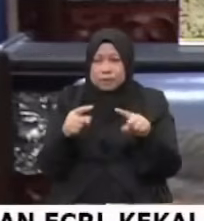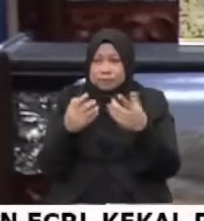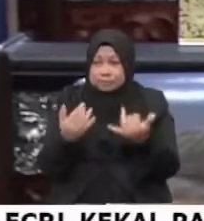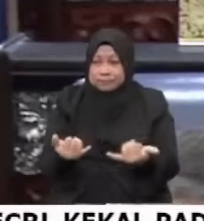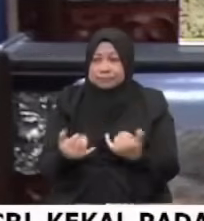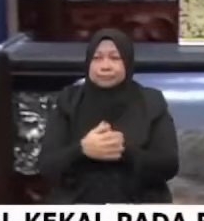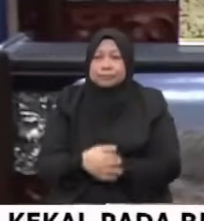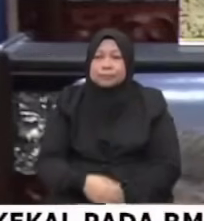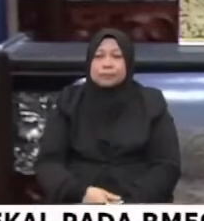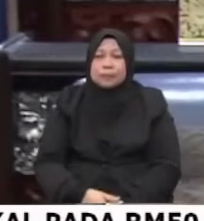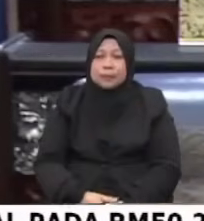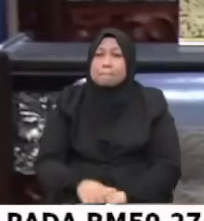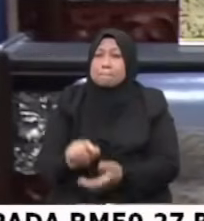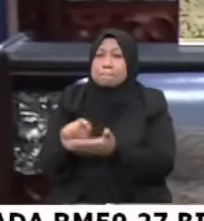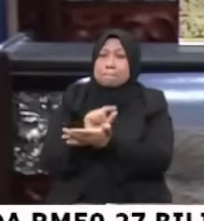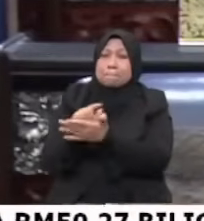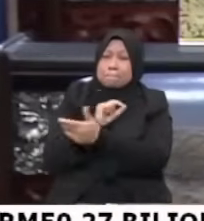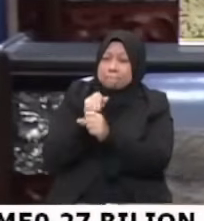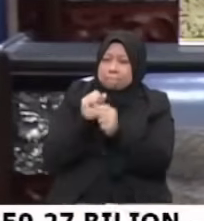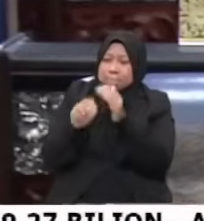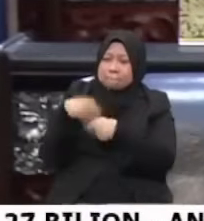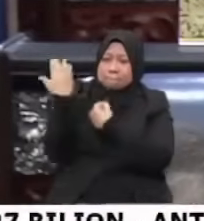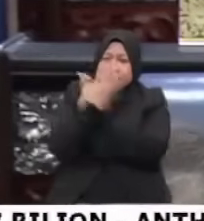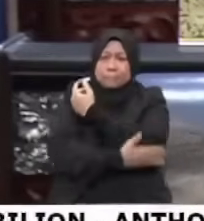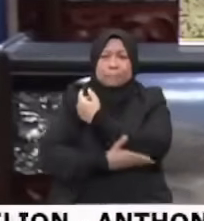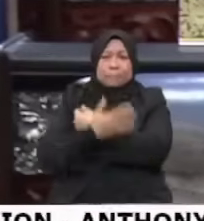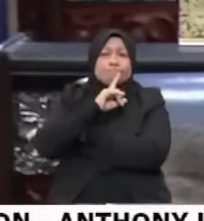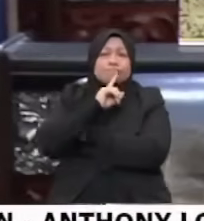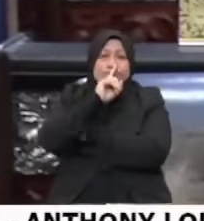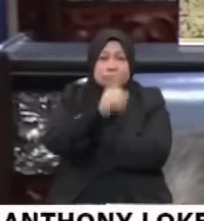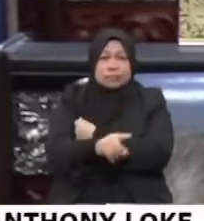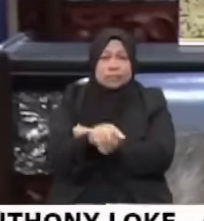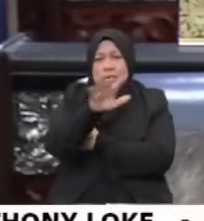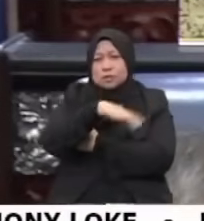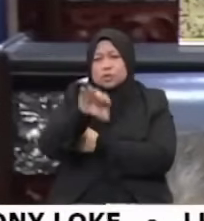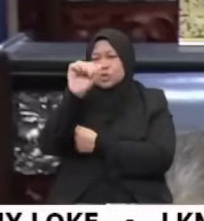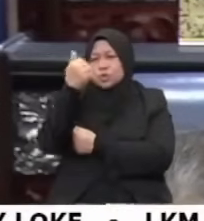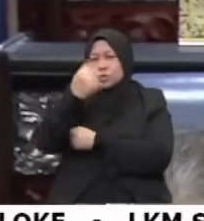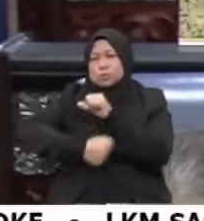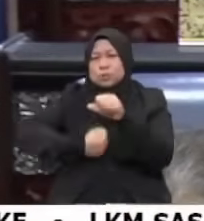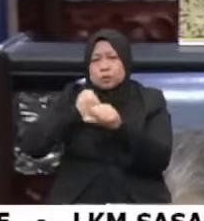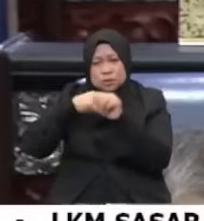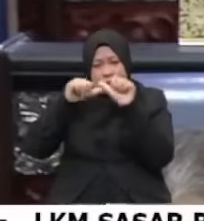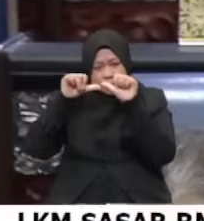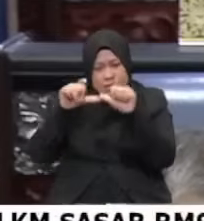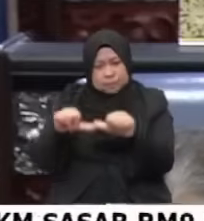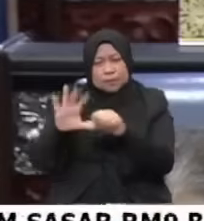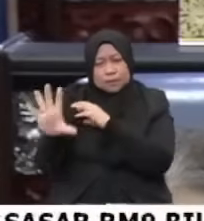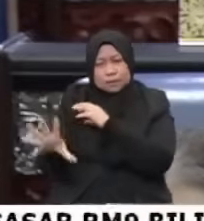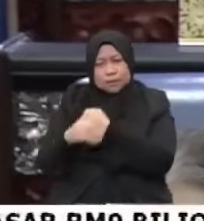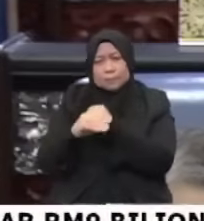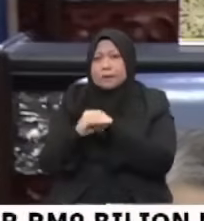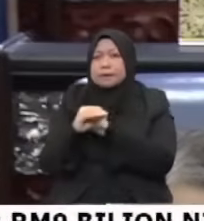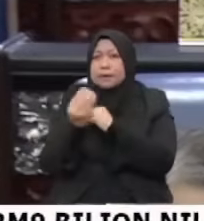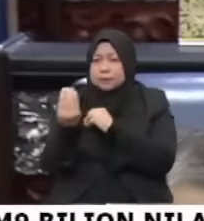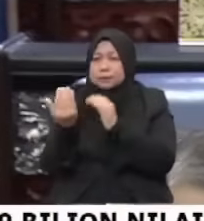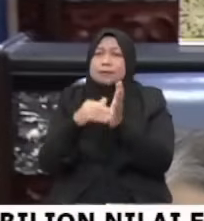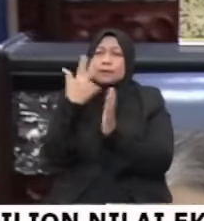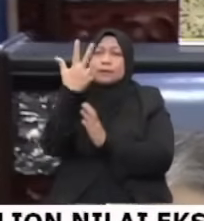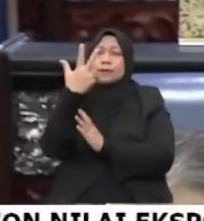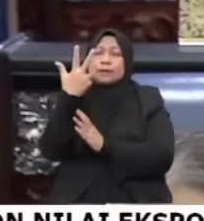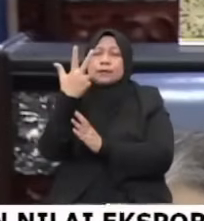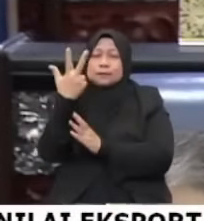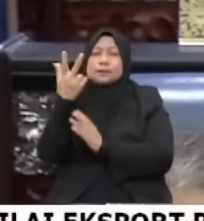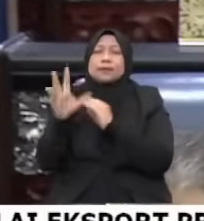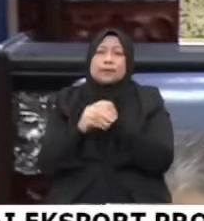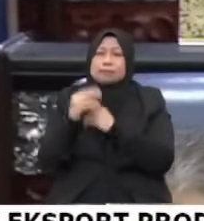tempoh penggajian pekerja asing pada masa ini adalah selama 10 tahun dan diberikan tambahan selama 3 tahun